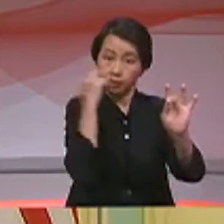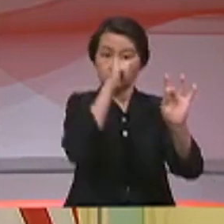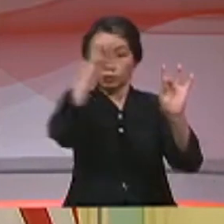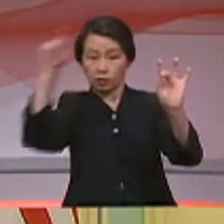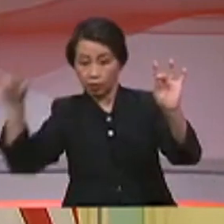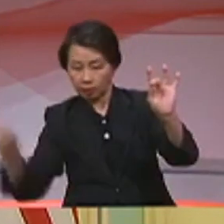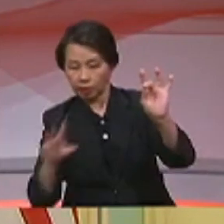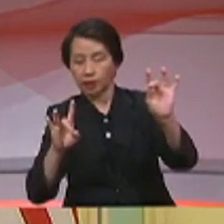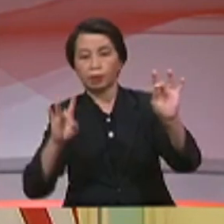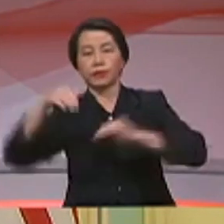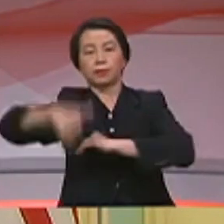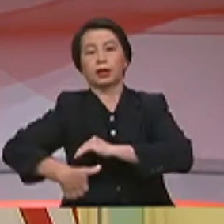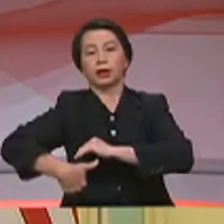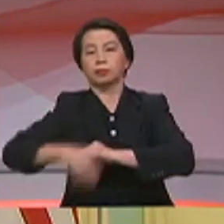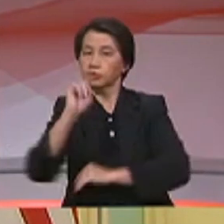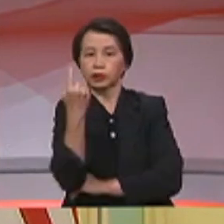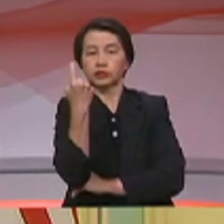hingga 8 malam.